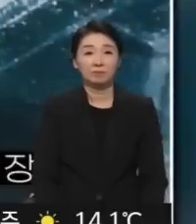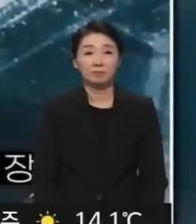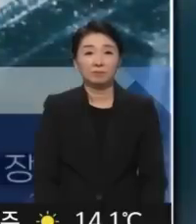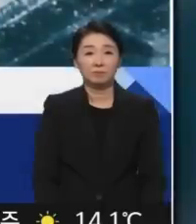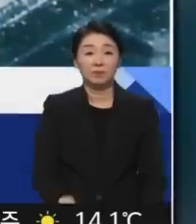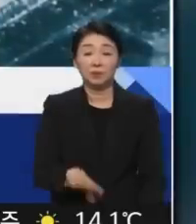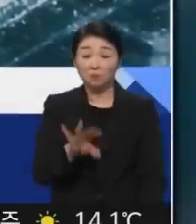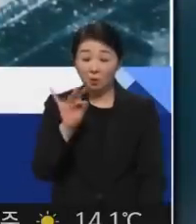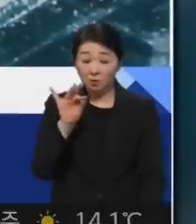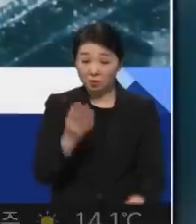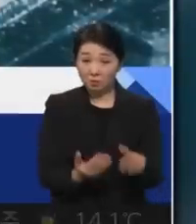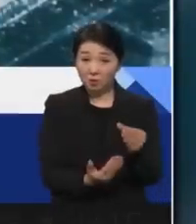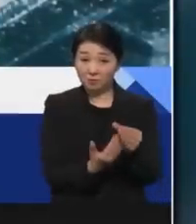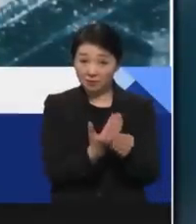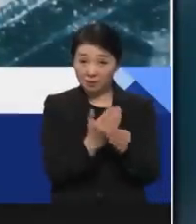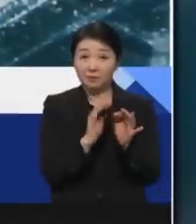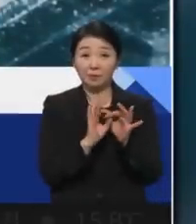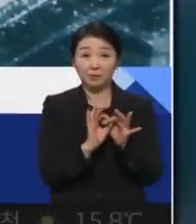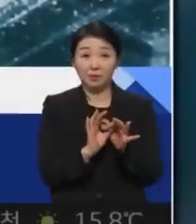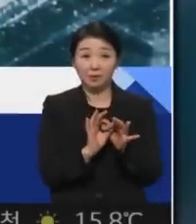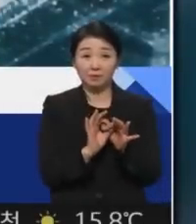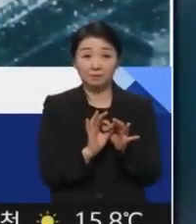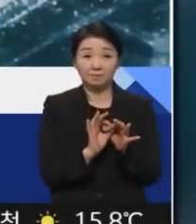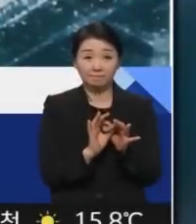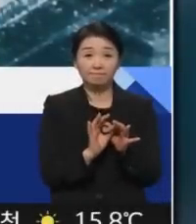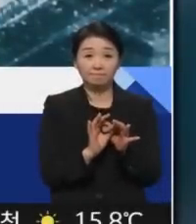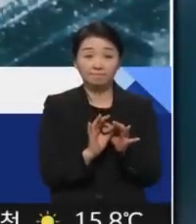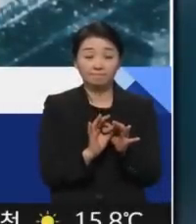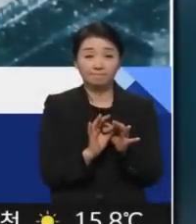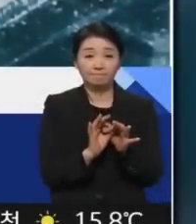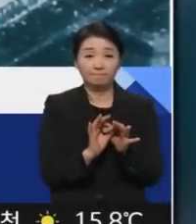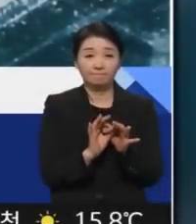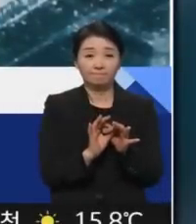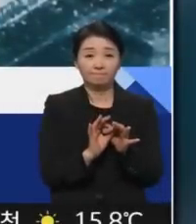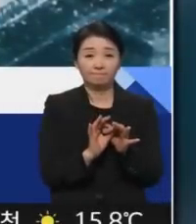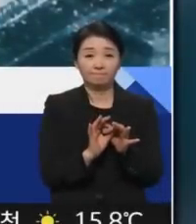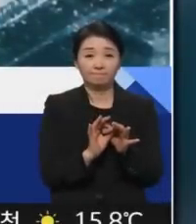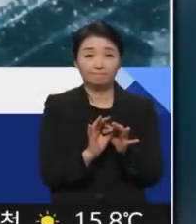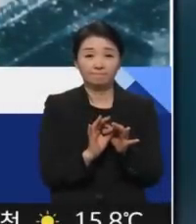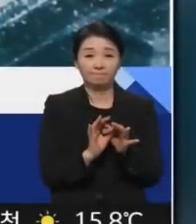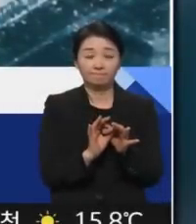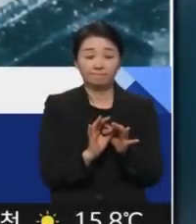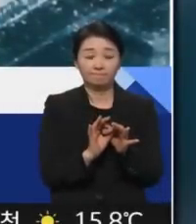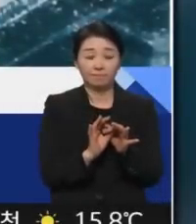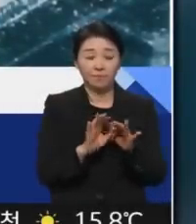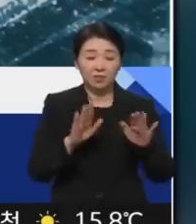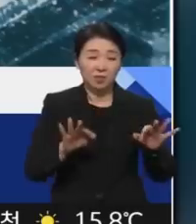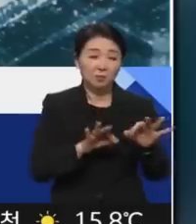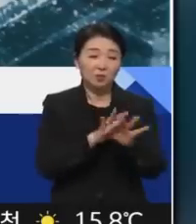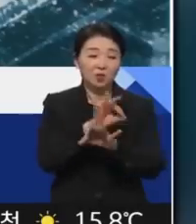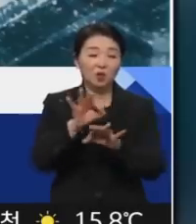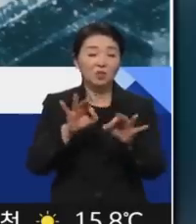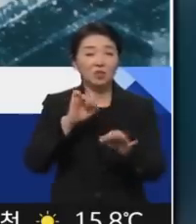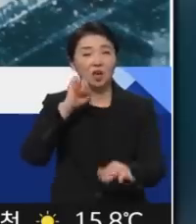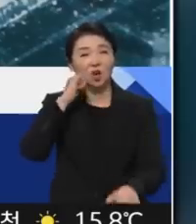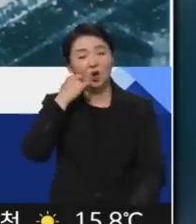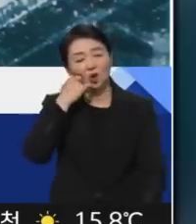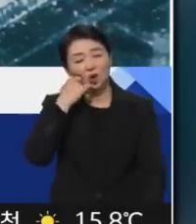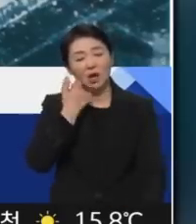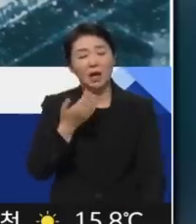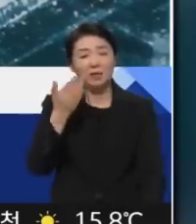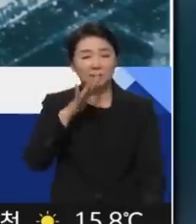먼저 이번 일로 좀 본의 아니게 그렇지 않아도 어려운 이 자금시장의